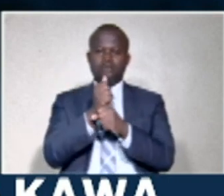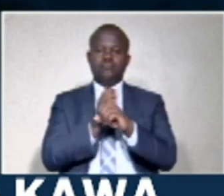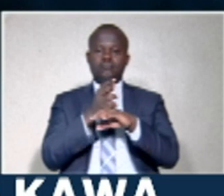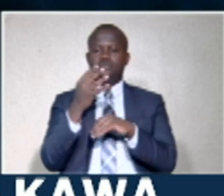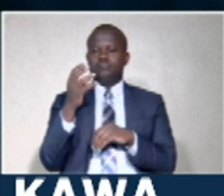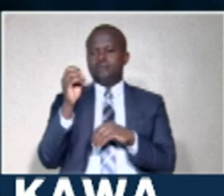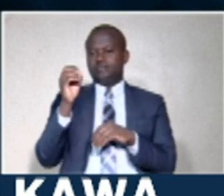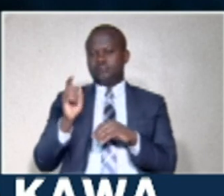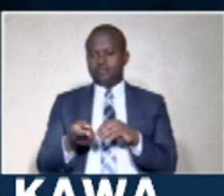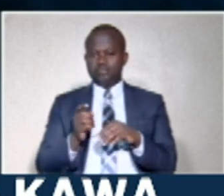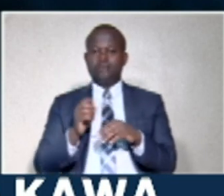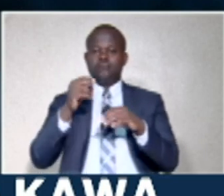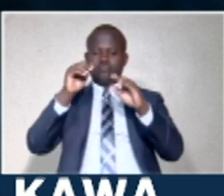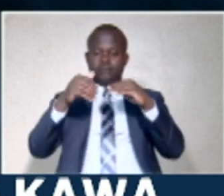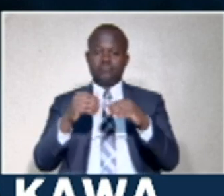ku buso bwa hektari